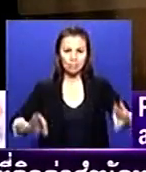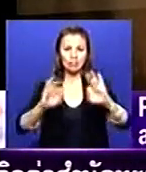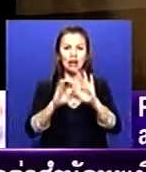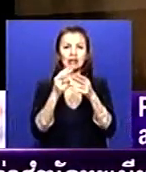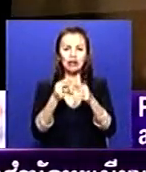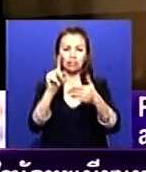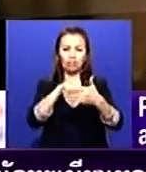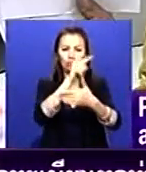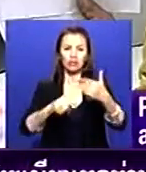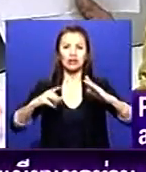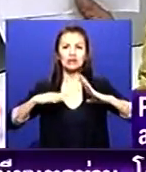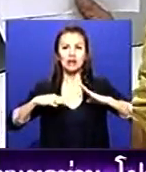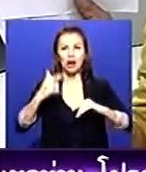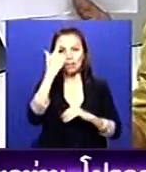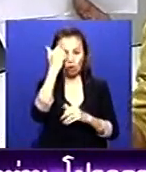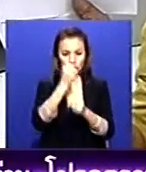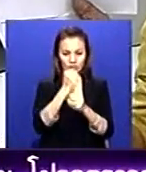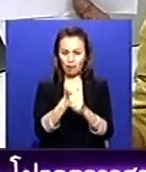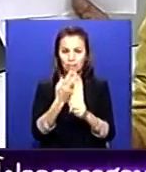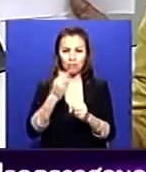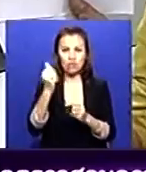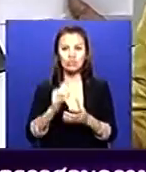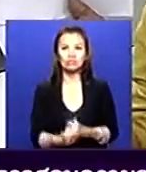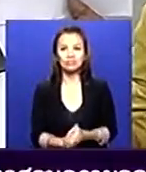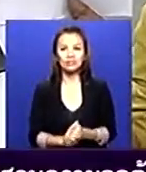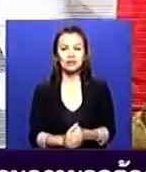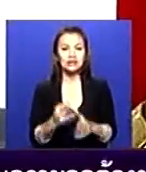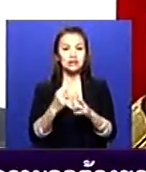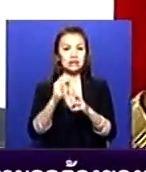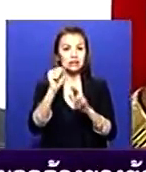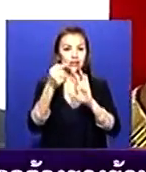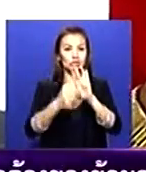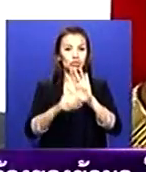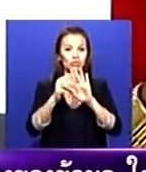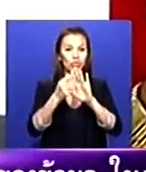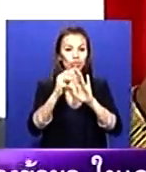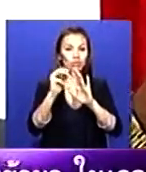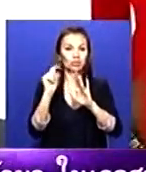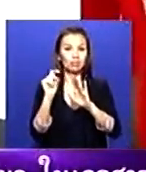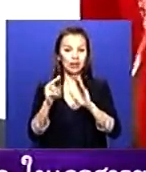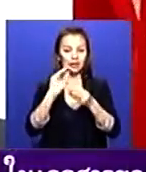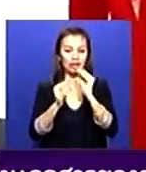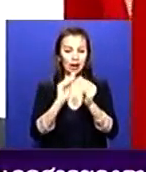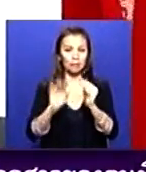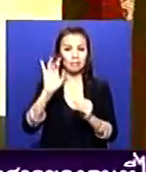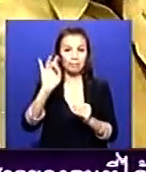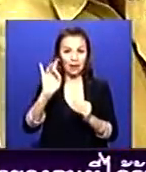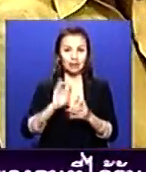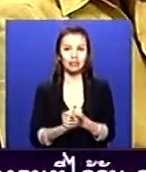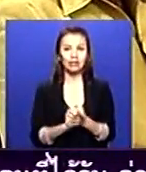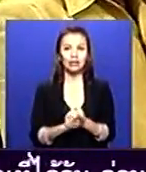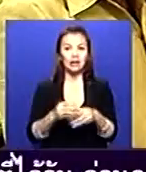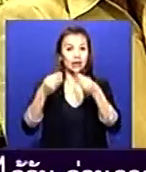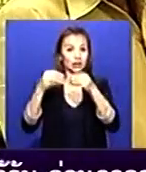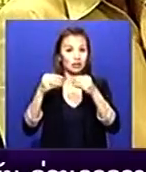หารกทมเพื่อความคล่องตัวขณะที่นายสุเมธตันธนาสิริกุลผู้สมัครหมายเลข8เดินทางไปมอบกระจกให้ก